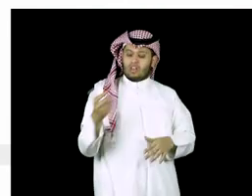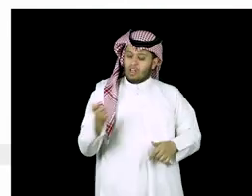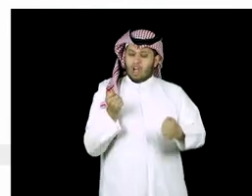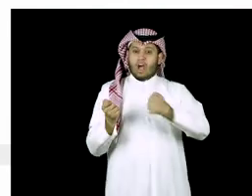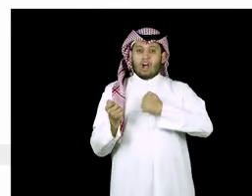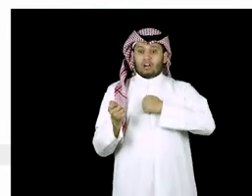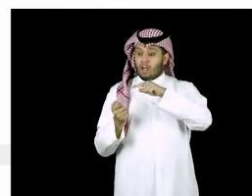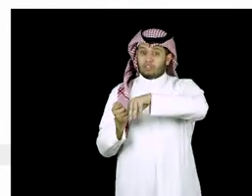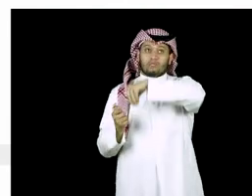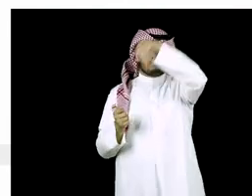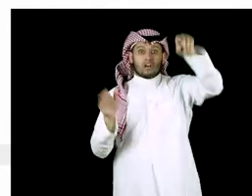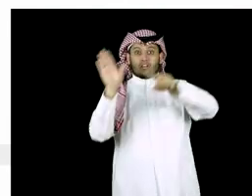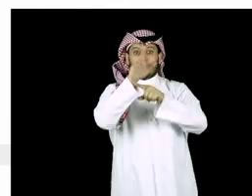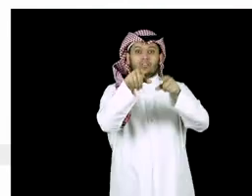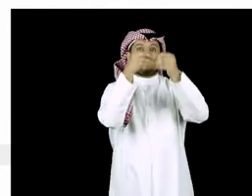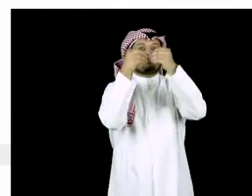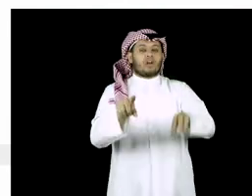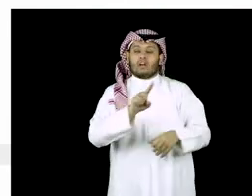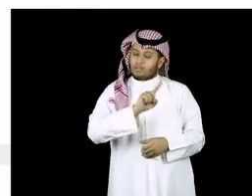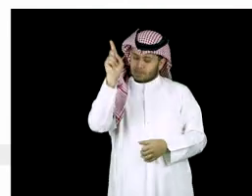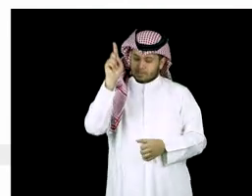يكون رئيسا للأمة.